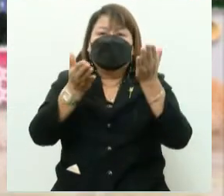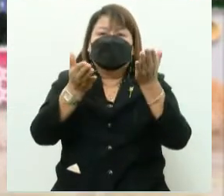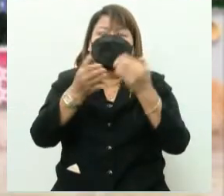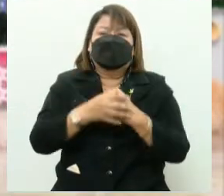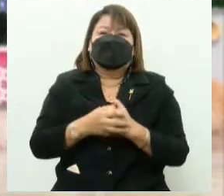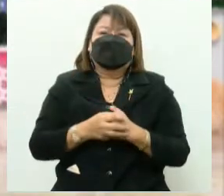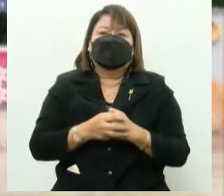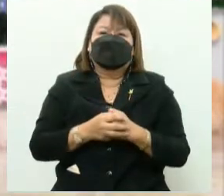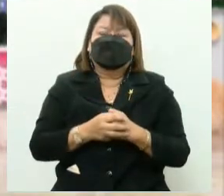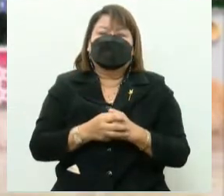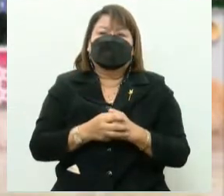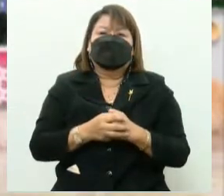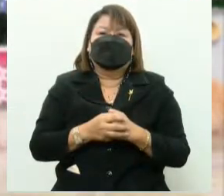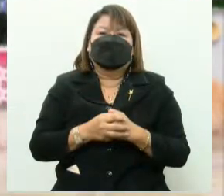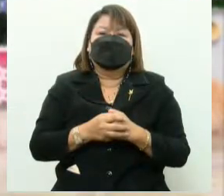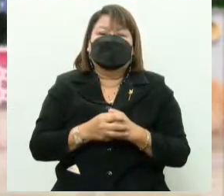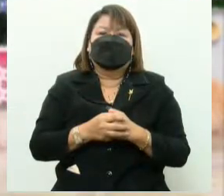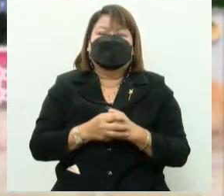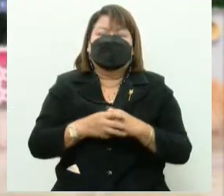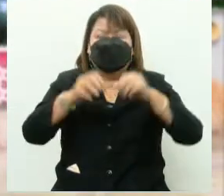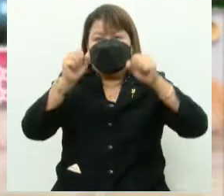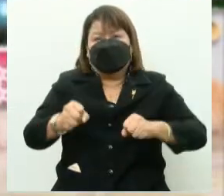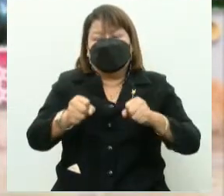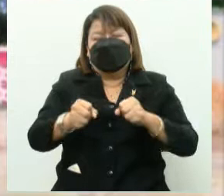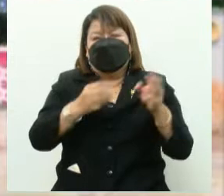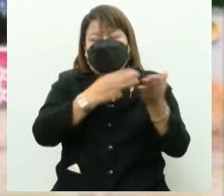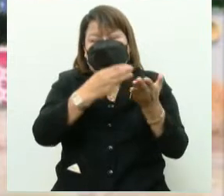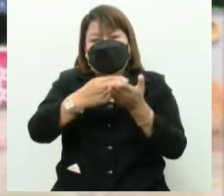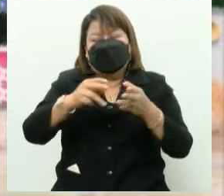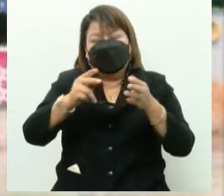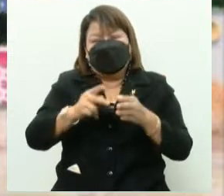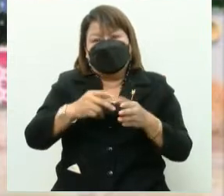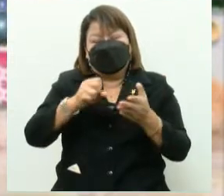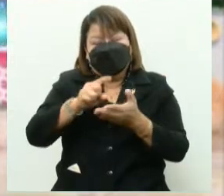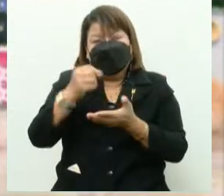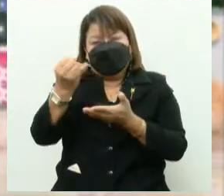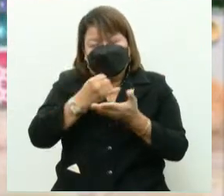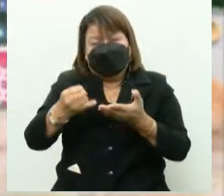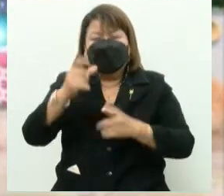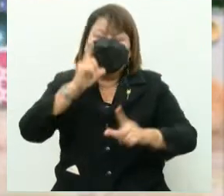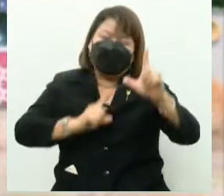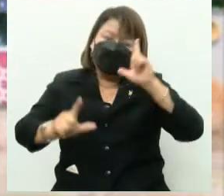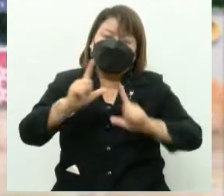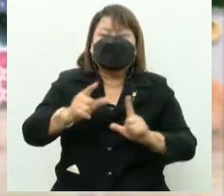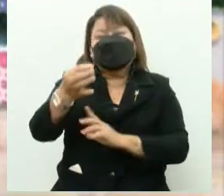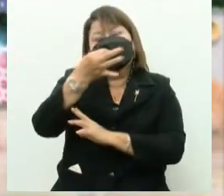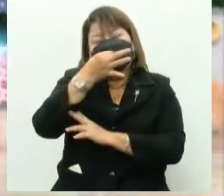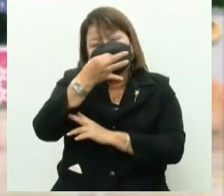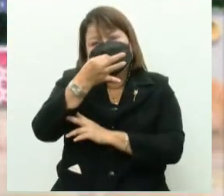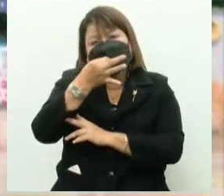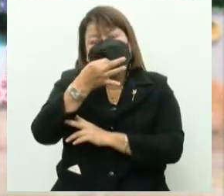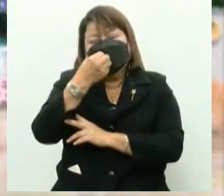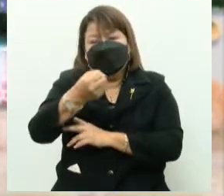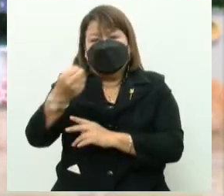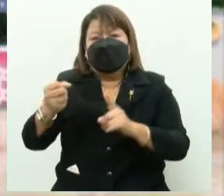ริมให้น้องๆนักเรียนกล้าแสดงออกนะคะถึงความสามารถทางด้านวิชาการศิลปะการแสดงทักษะวิชาชีพค่ะพี่มีนและสิ่งประดิ